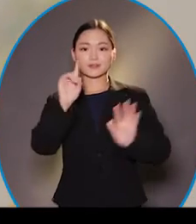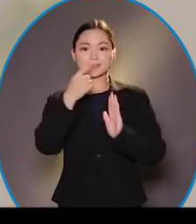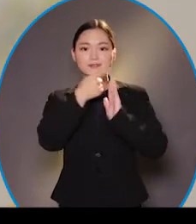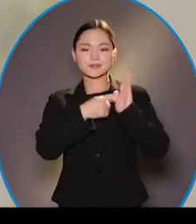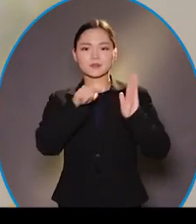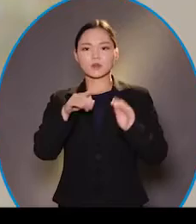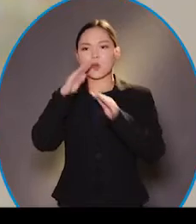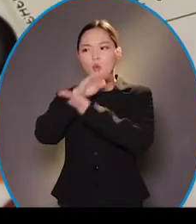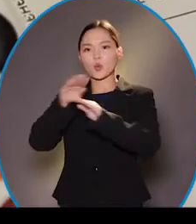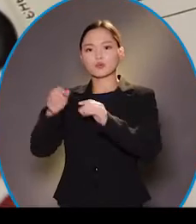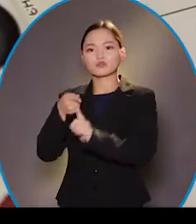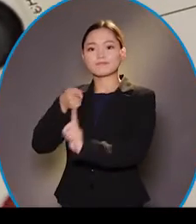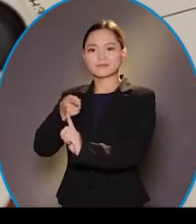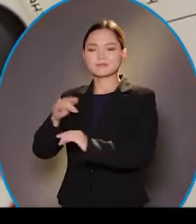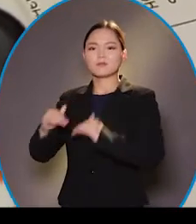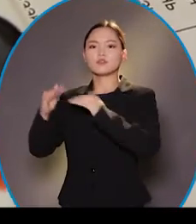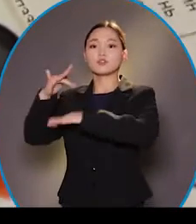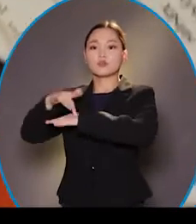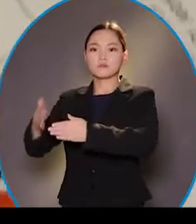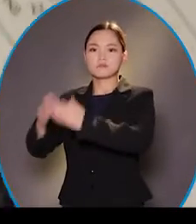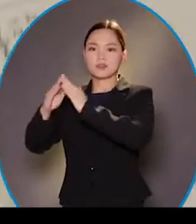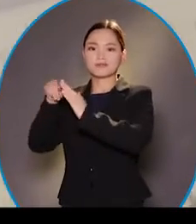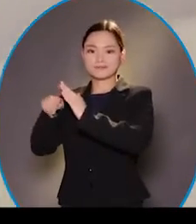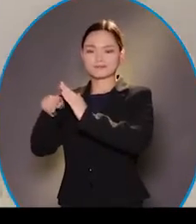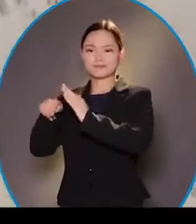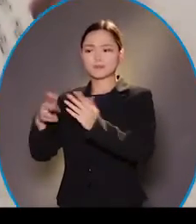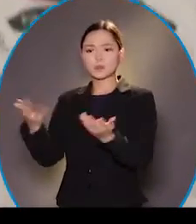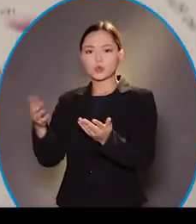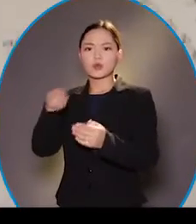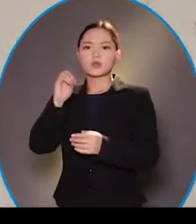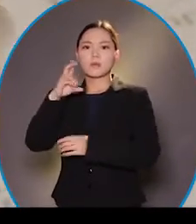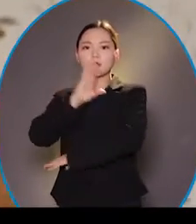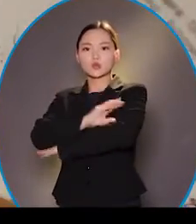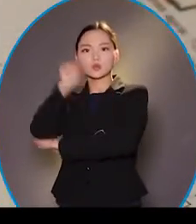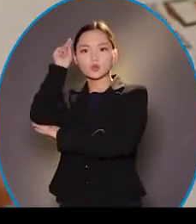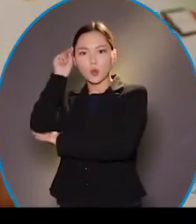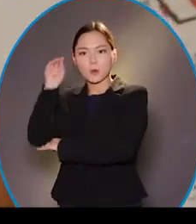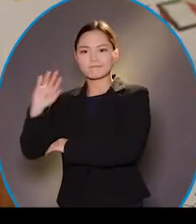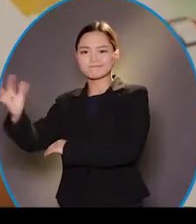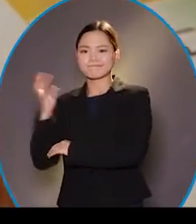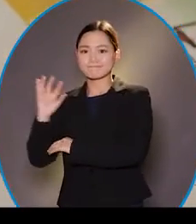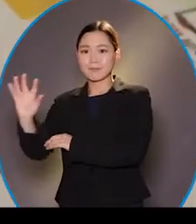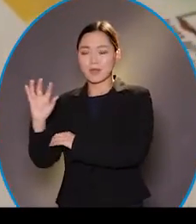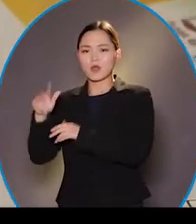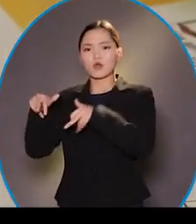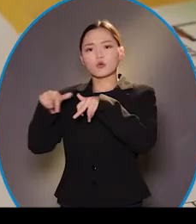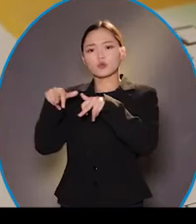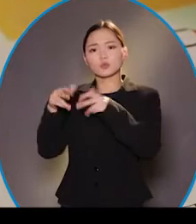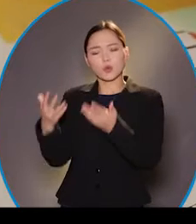хүүхэд хөгжлийн төвийг байгуулсан. Энэ төвд ердийн ангид суралцж байгаа хөгжлийн бэрхшээлтэй